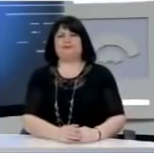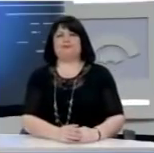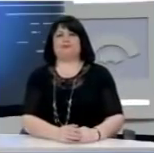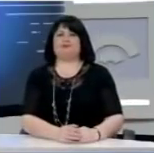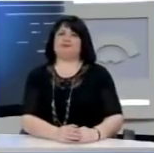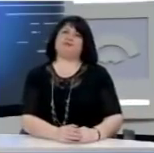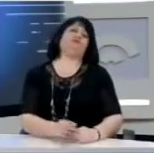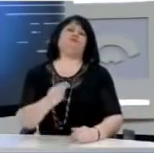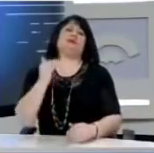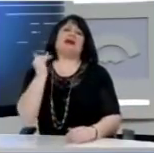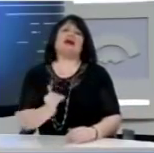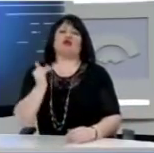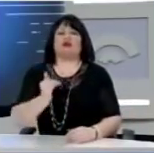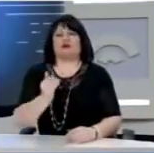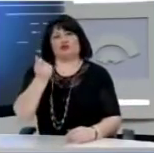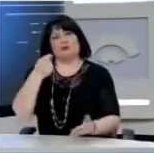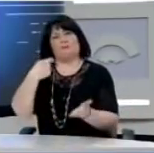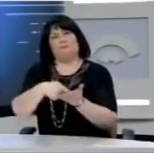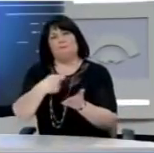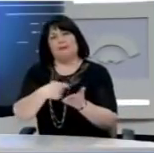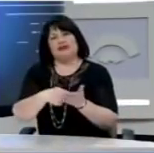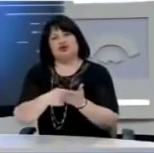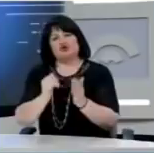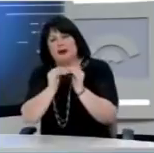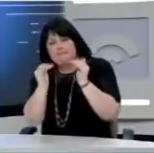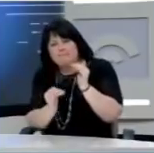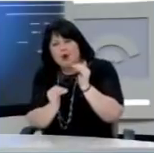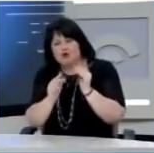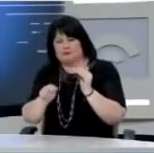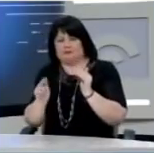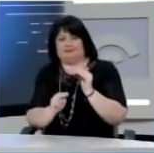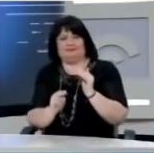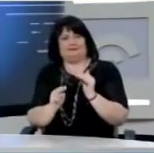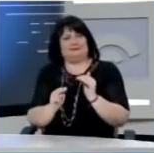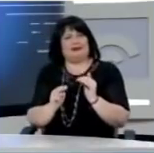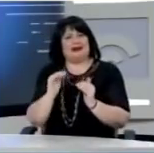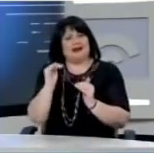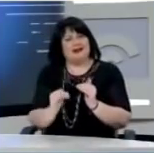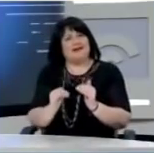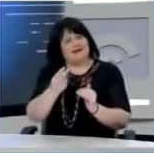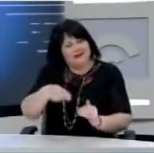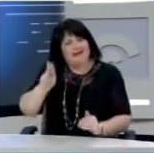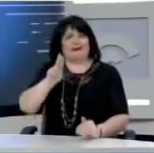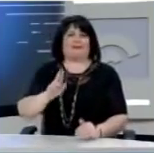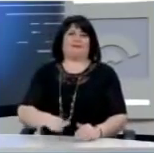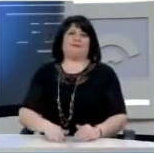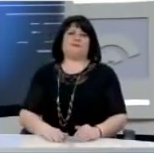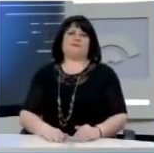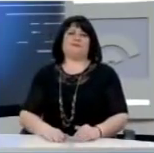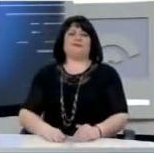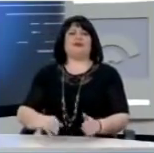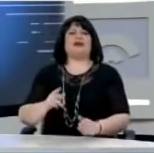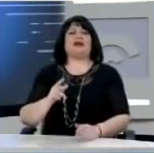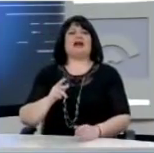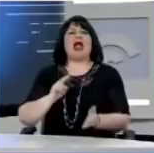αυξάνοντας τον κατώτατο μισθό και καταργώντας τον υποκατώτατο. Εμείς προχωρήσαμε στην επιδότηση των ασφαλιστικών εισφορών